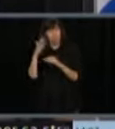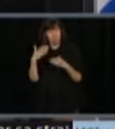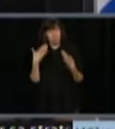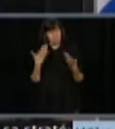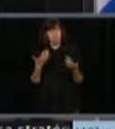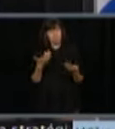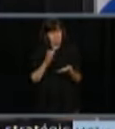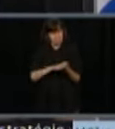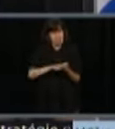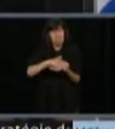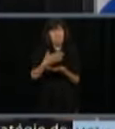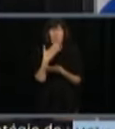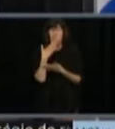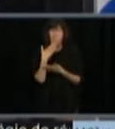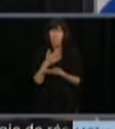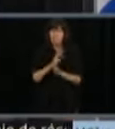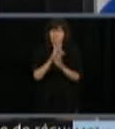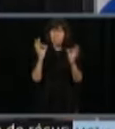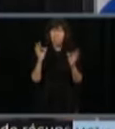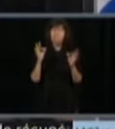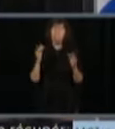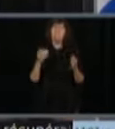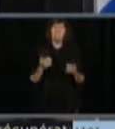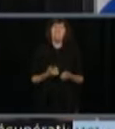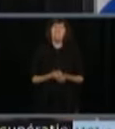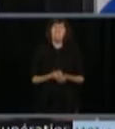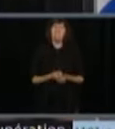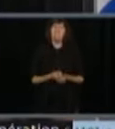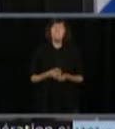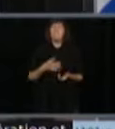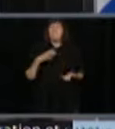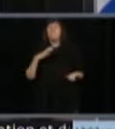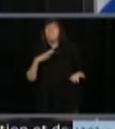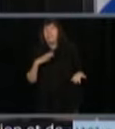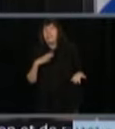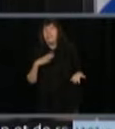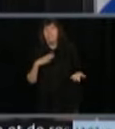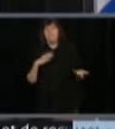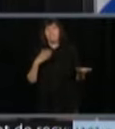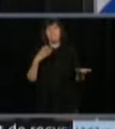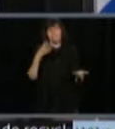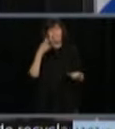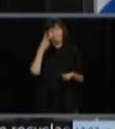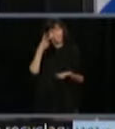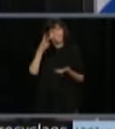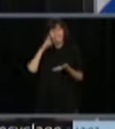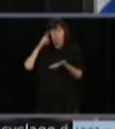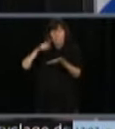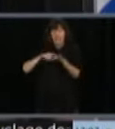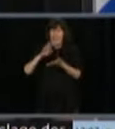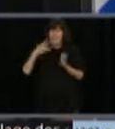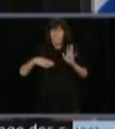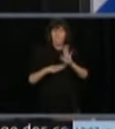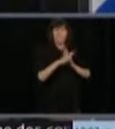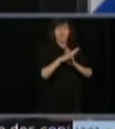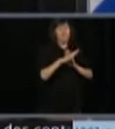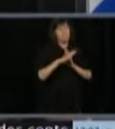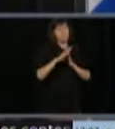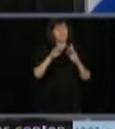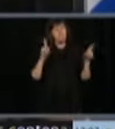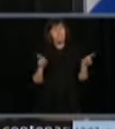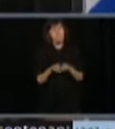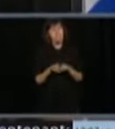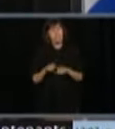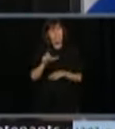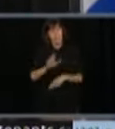Mais malgré ça, on le voit, il y a une quatrième vague, puis le Québec sera malheureusement pas